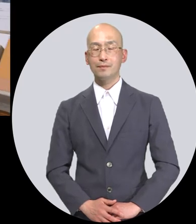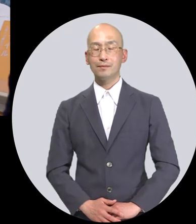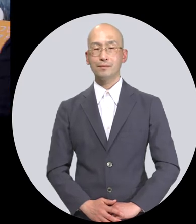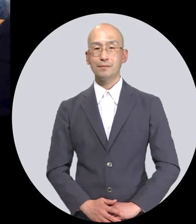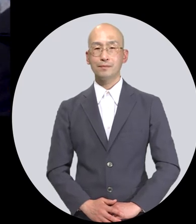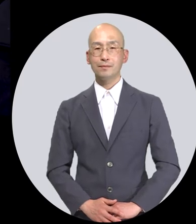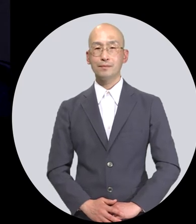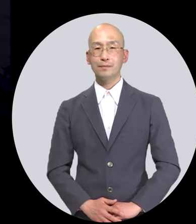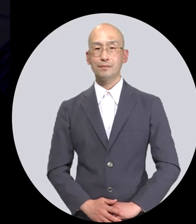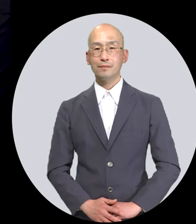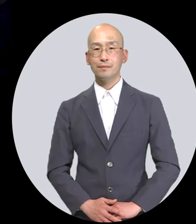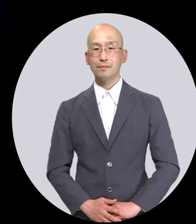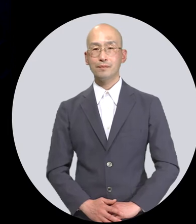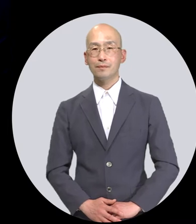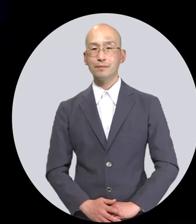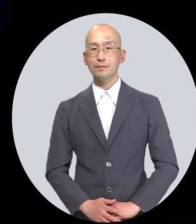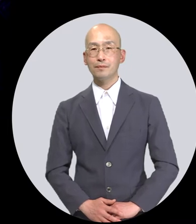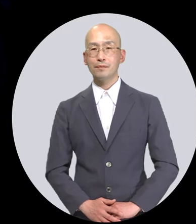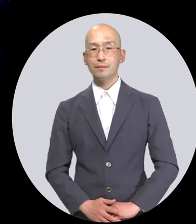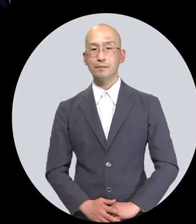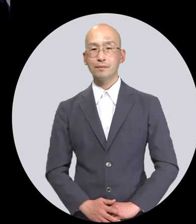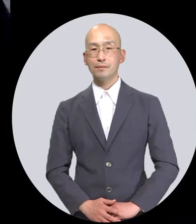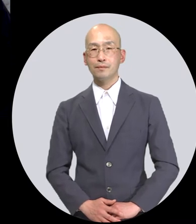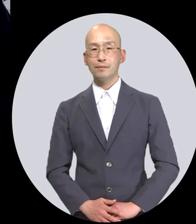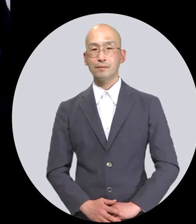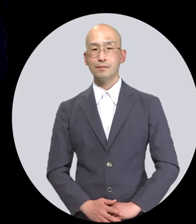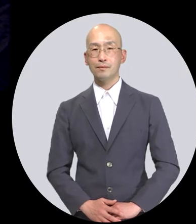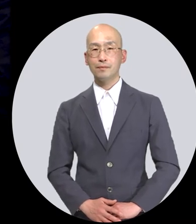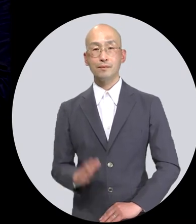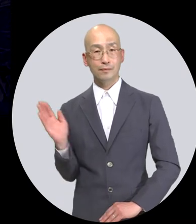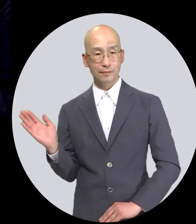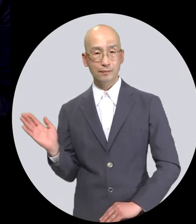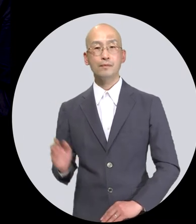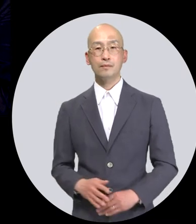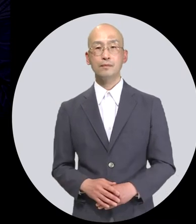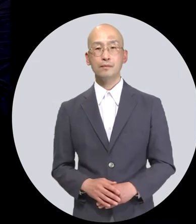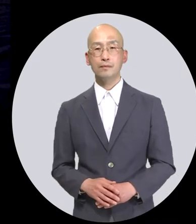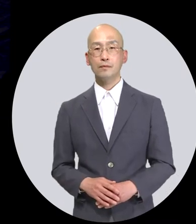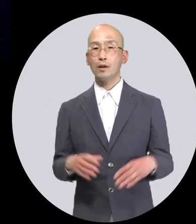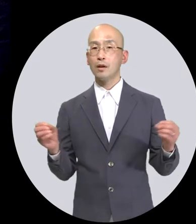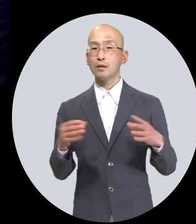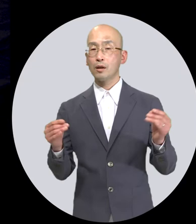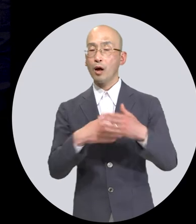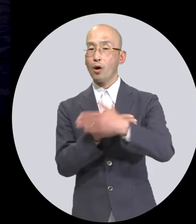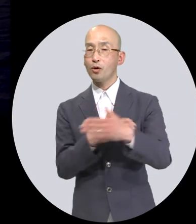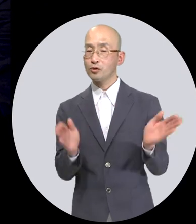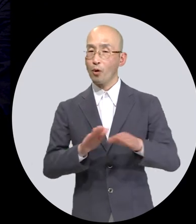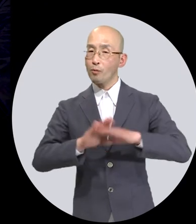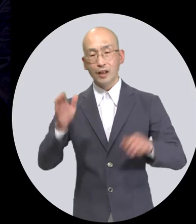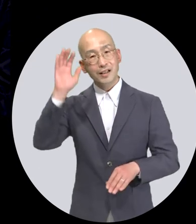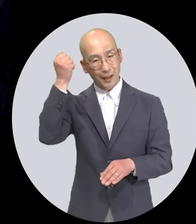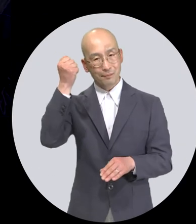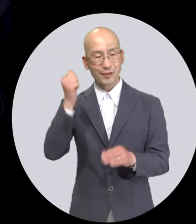あとこれかな。 そうだね、これは この談